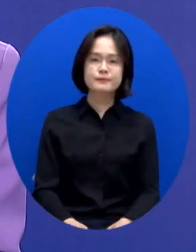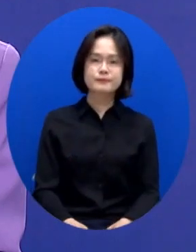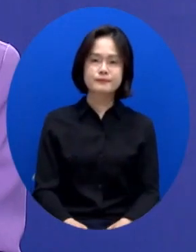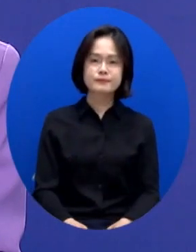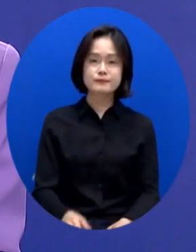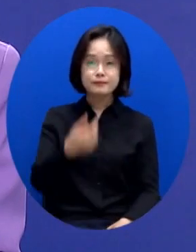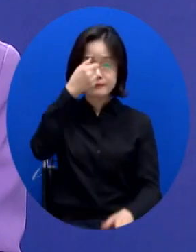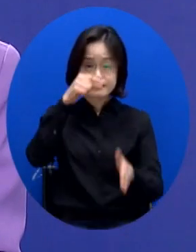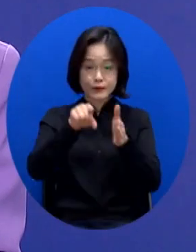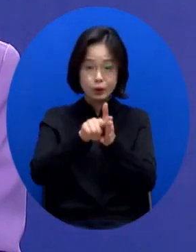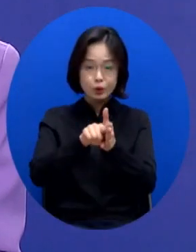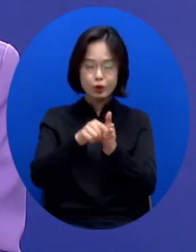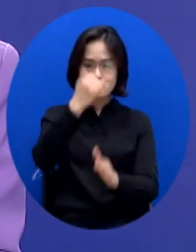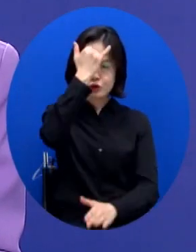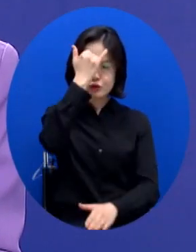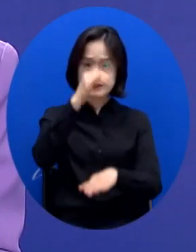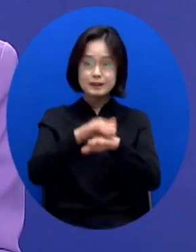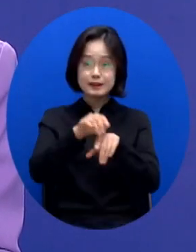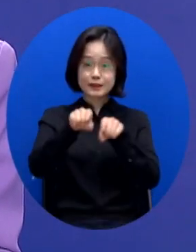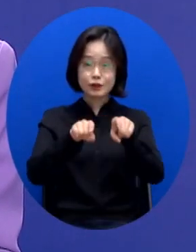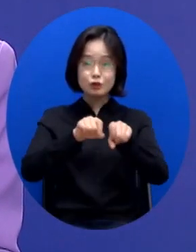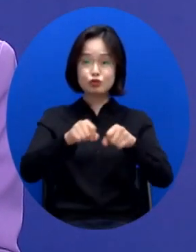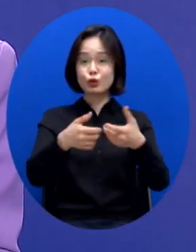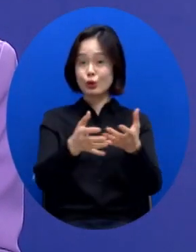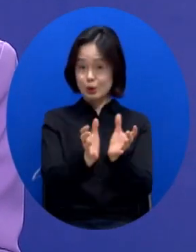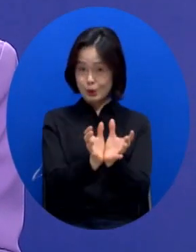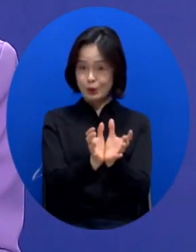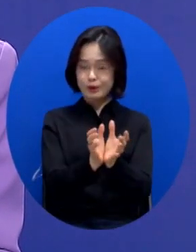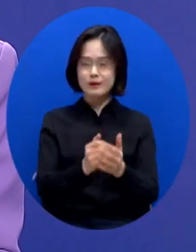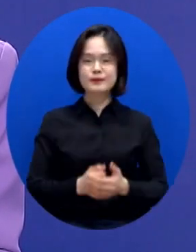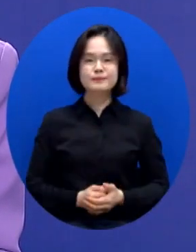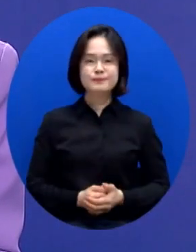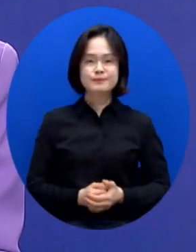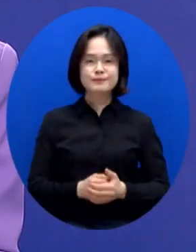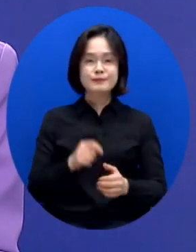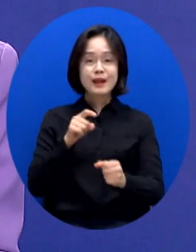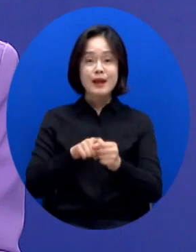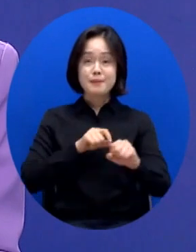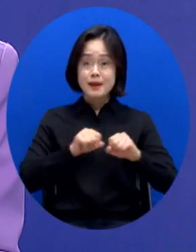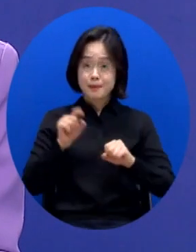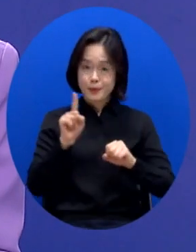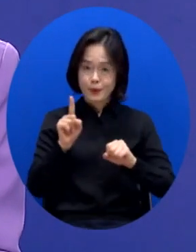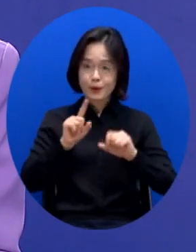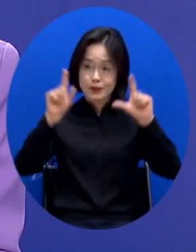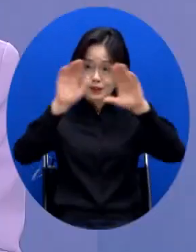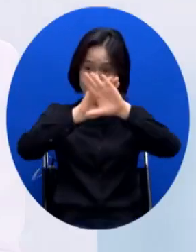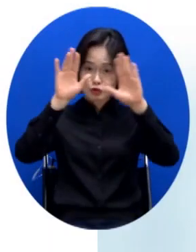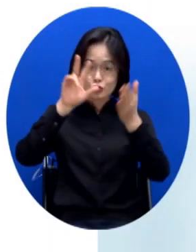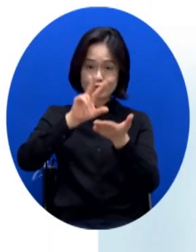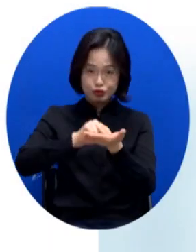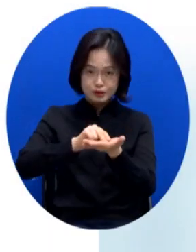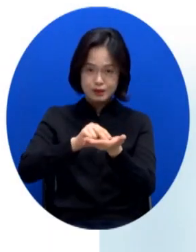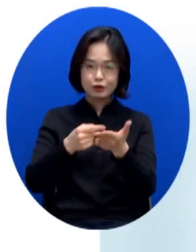기독교윤리실천운동 이 봄 캠페인인 내일을 바꾸는 기후 행동 을 전개합니다